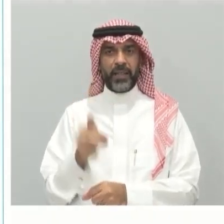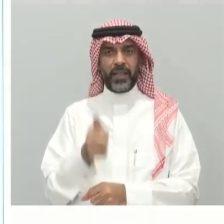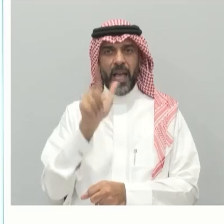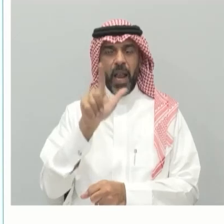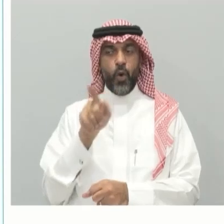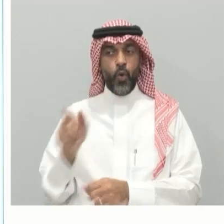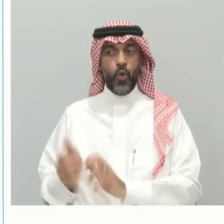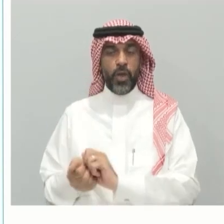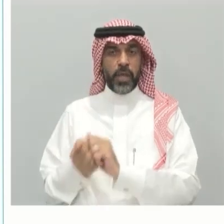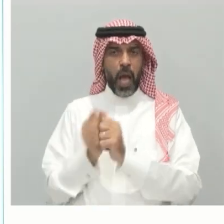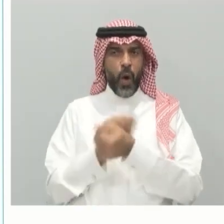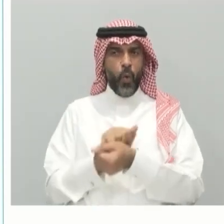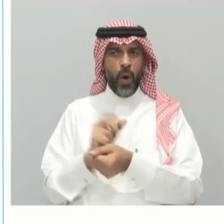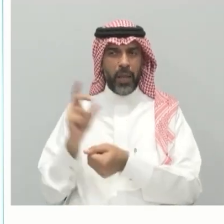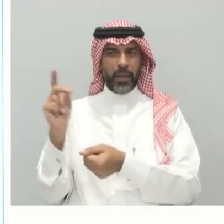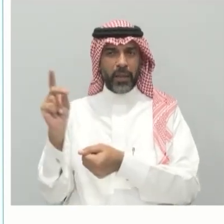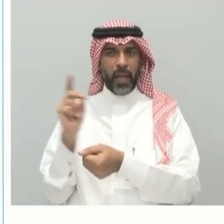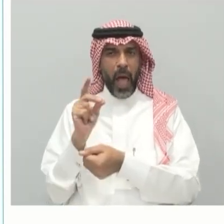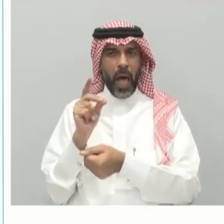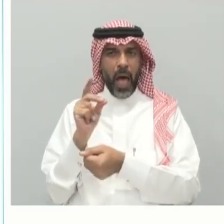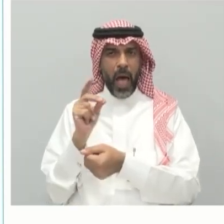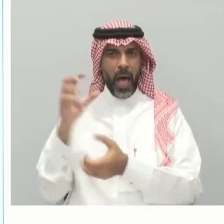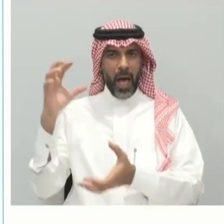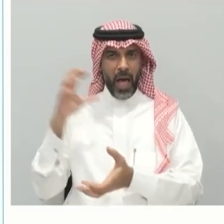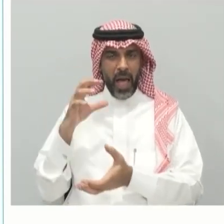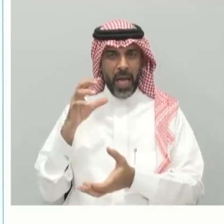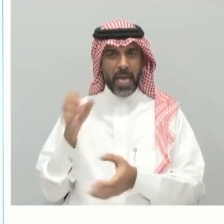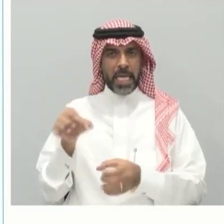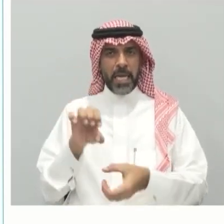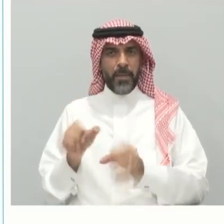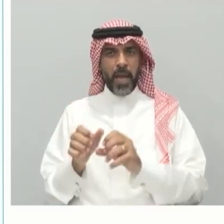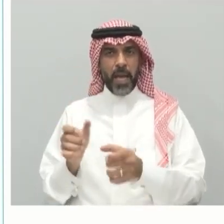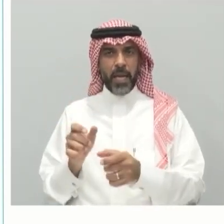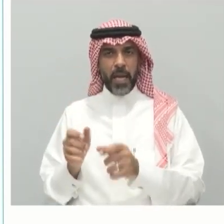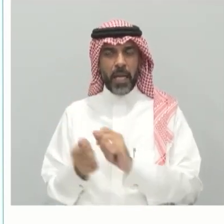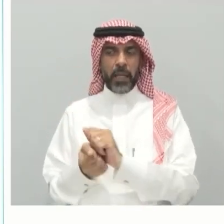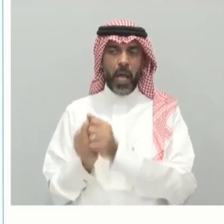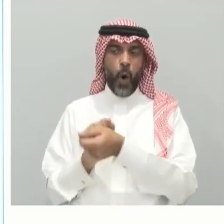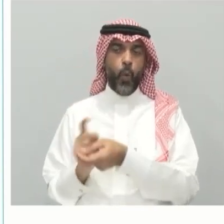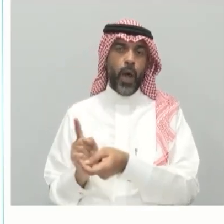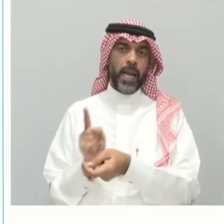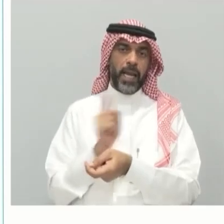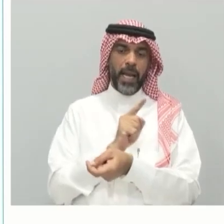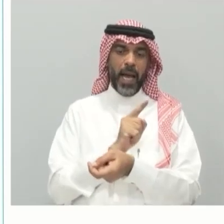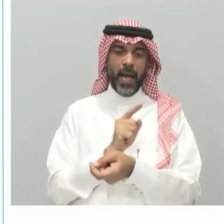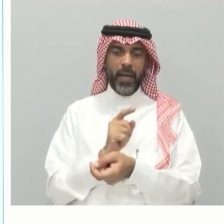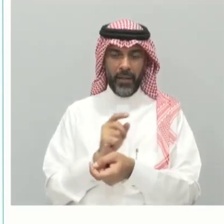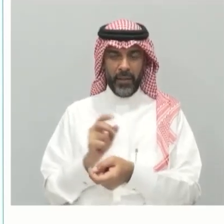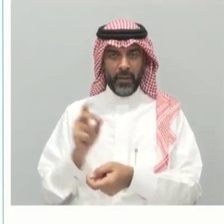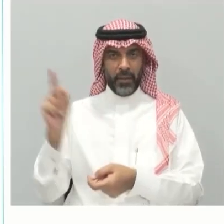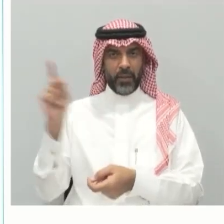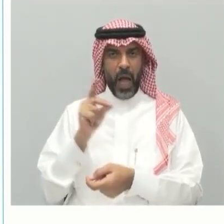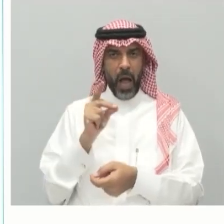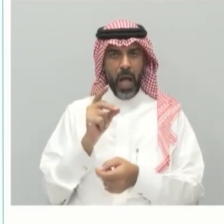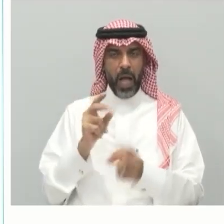خلالها الطاقه الكيميائيه الى طاقه كهربائيه من طاقه كيميائيه الى طاقه